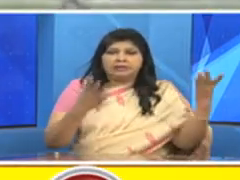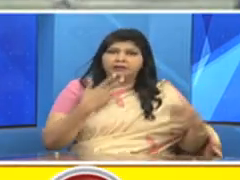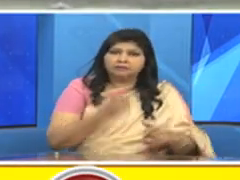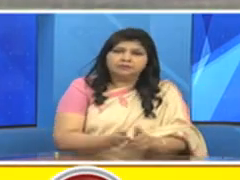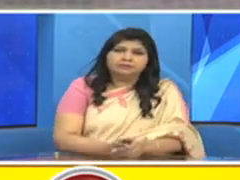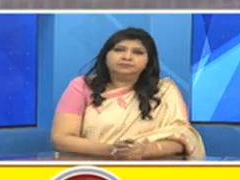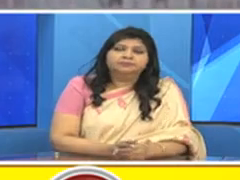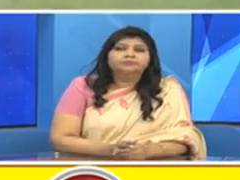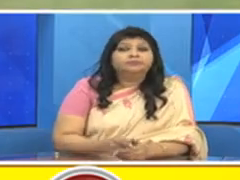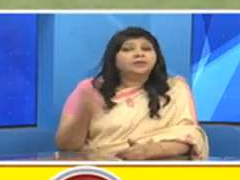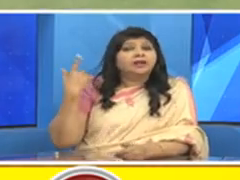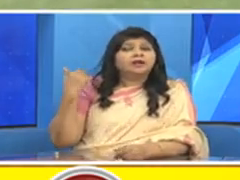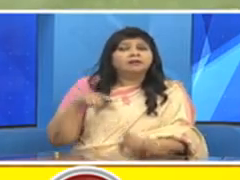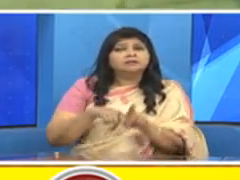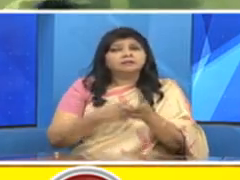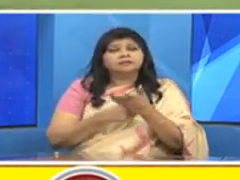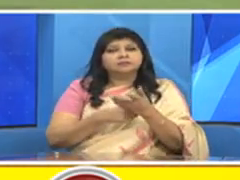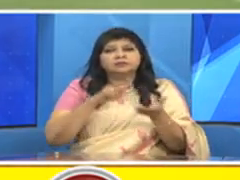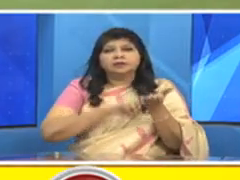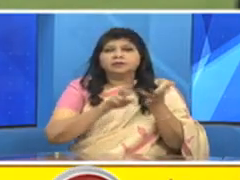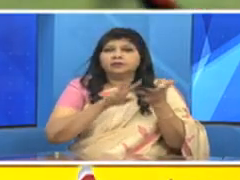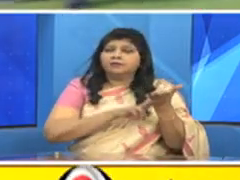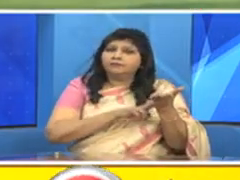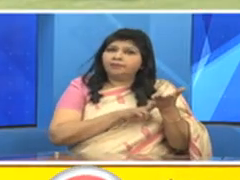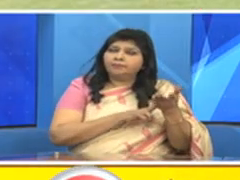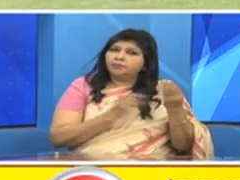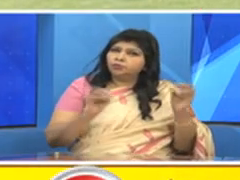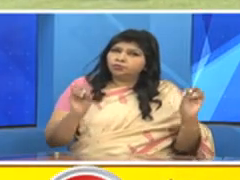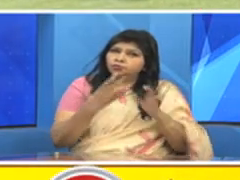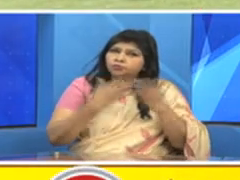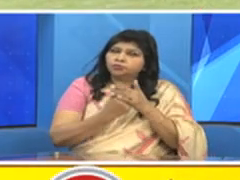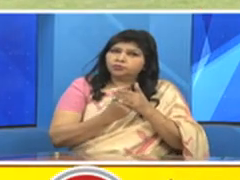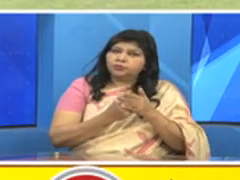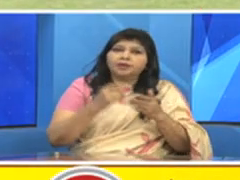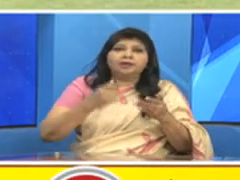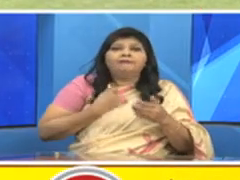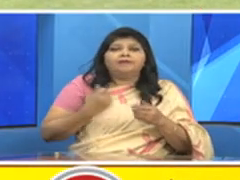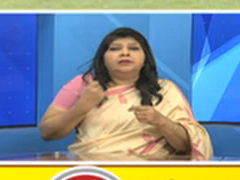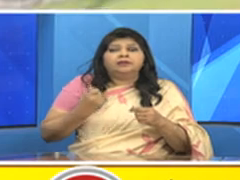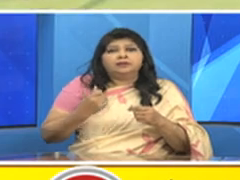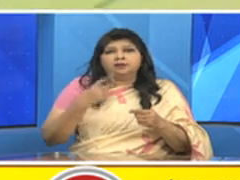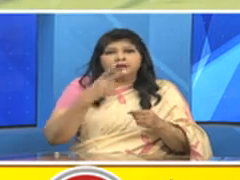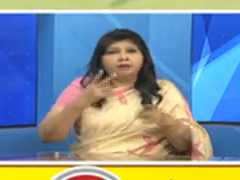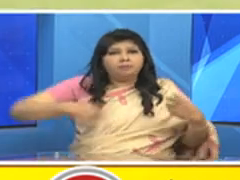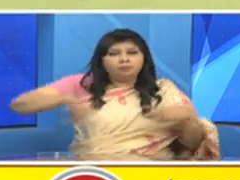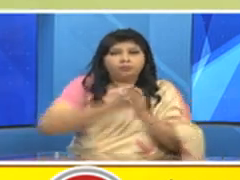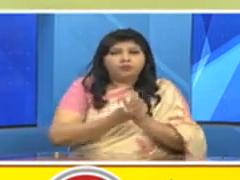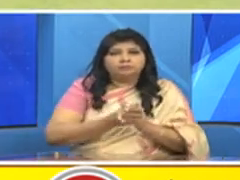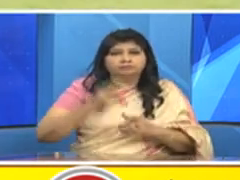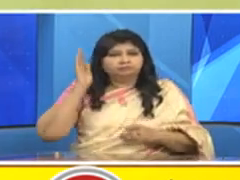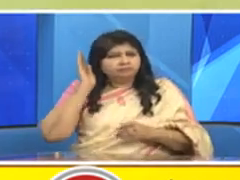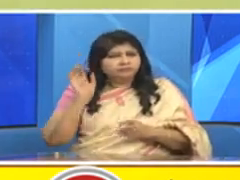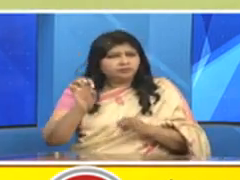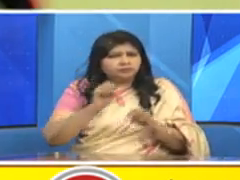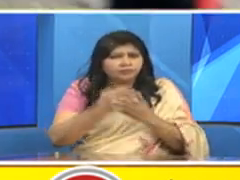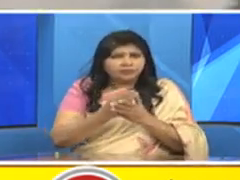हैं। पिछले साल नवंबर में शुरू हुई फिट इंडिया स्कूल की मुहिम भी अब रंग ला रही है। मुझे बताया गया